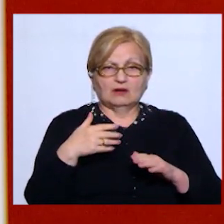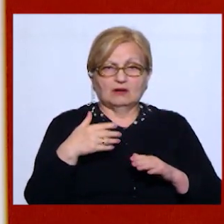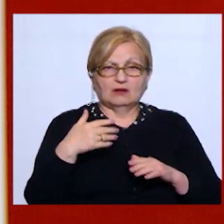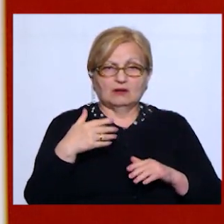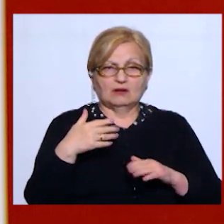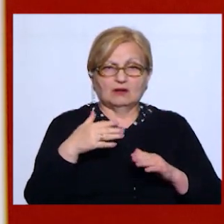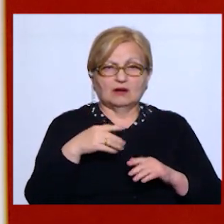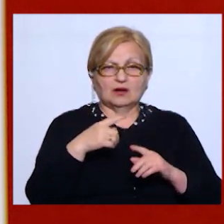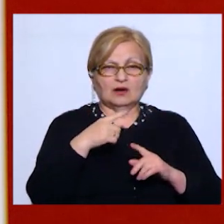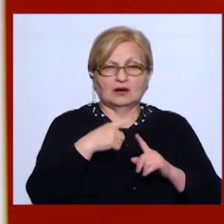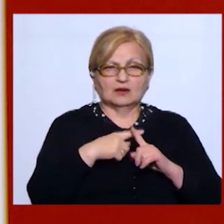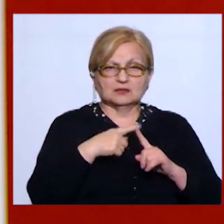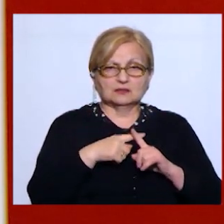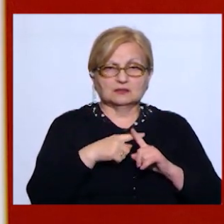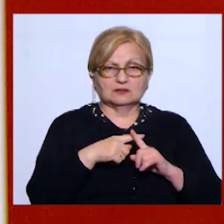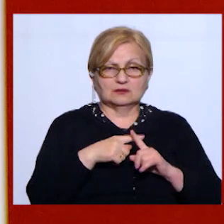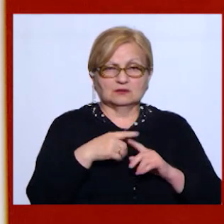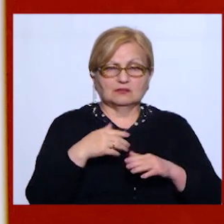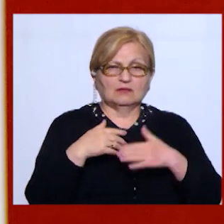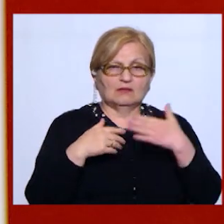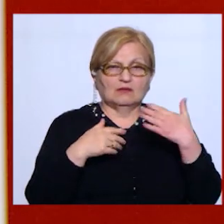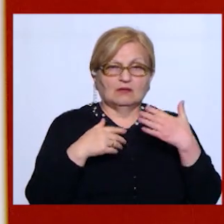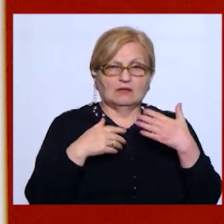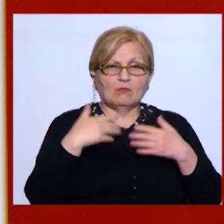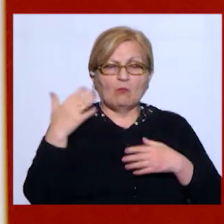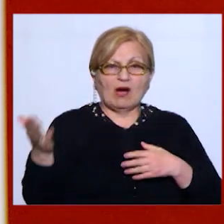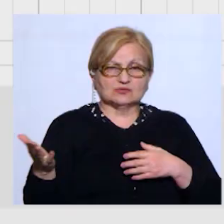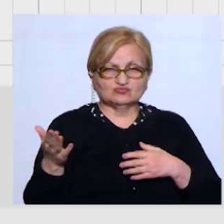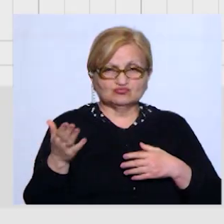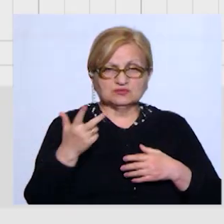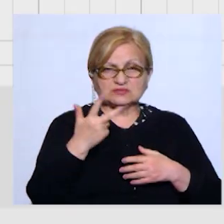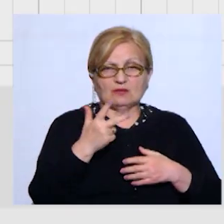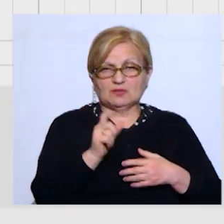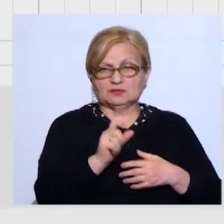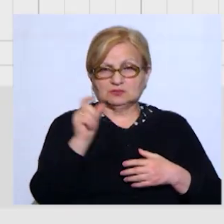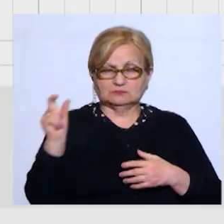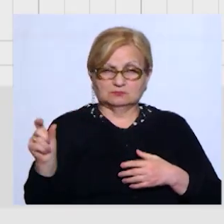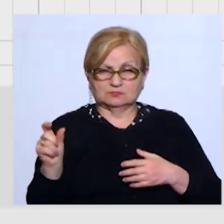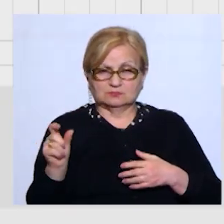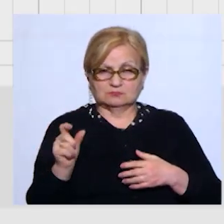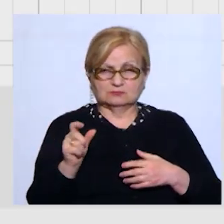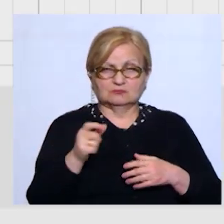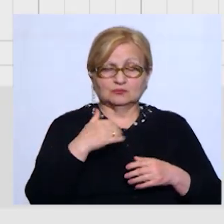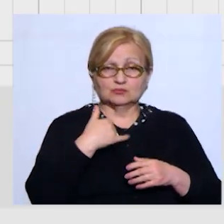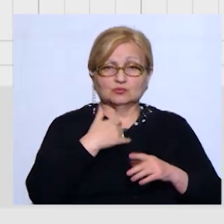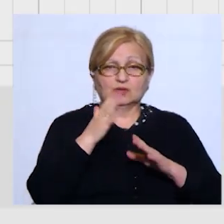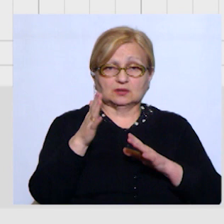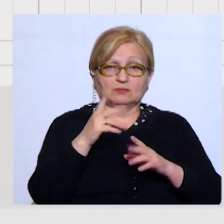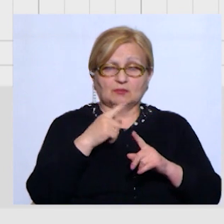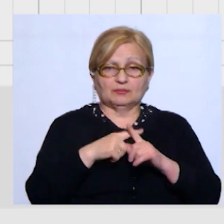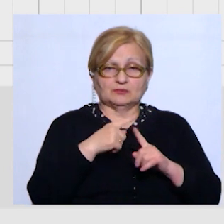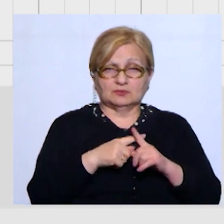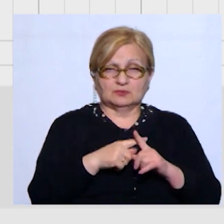x ღერძის მიმართულებით, ანუ მარჯვნივ წაინაცვლა 3 ერთეულით. თუ მე აქ მექნება პლუს 3, აი